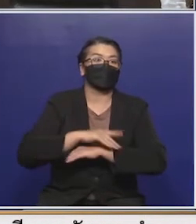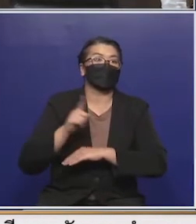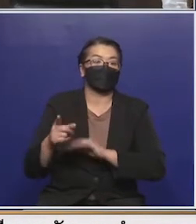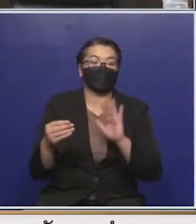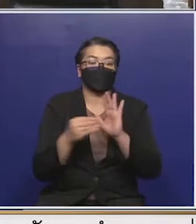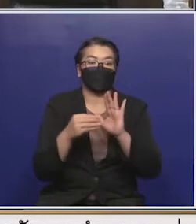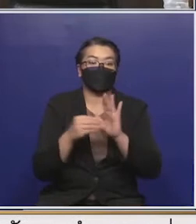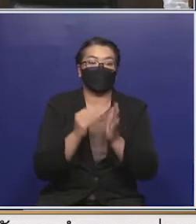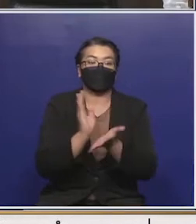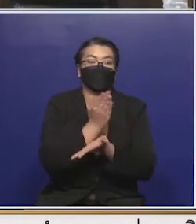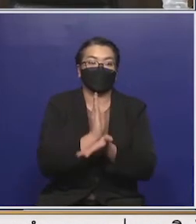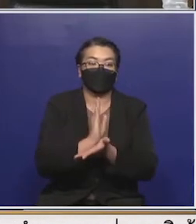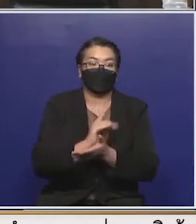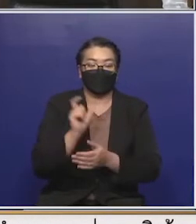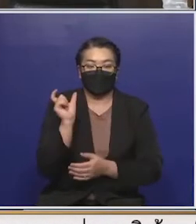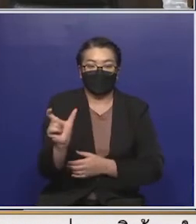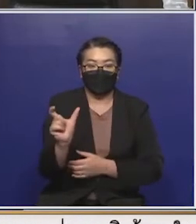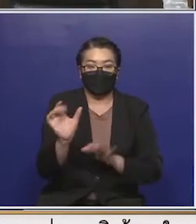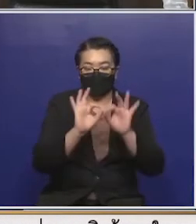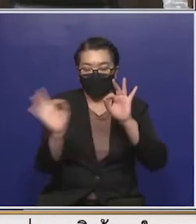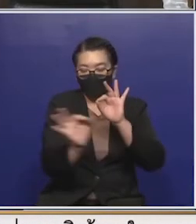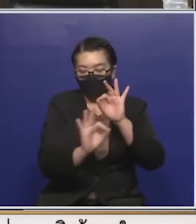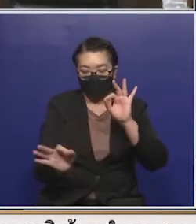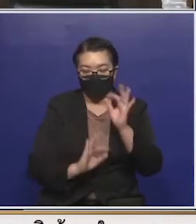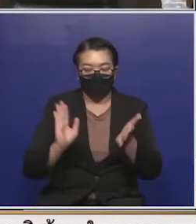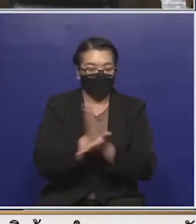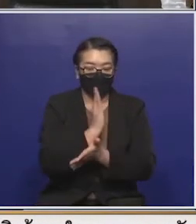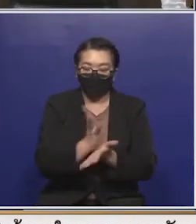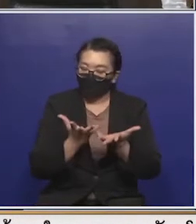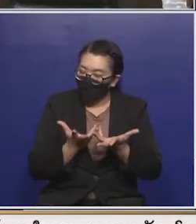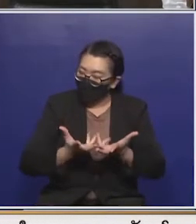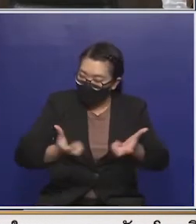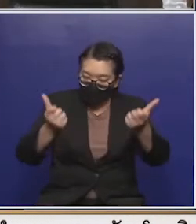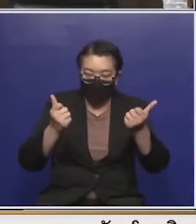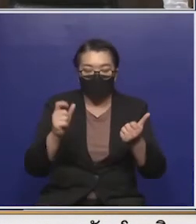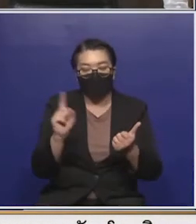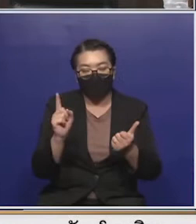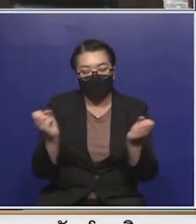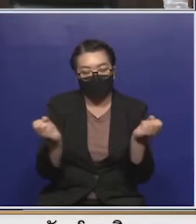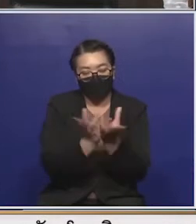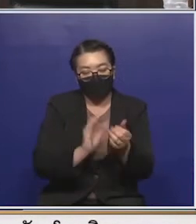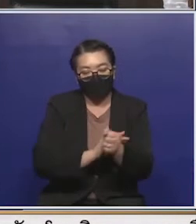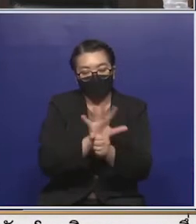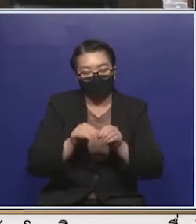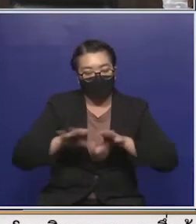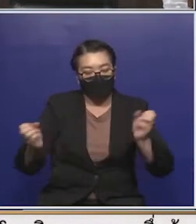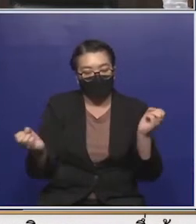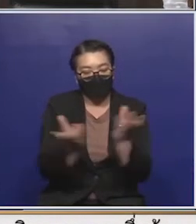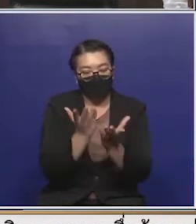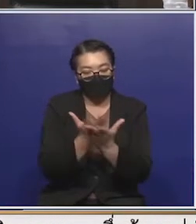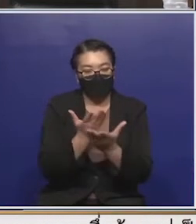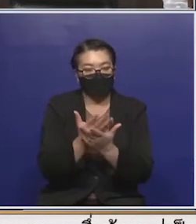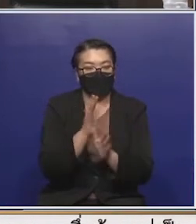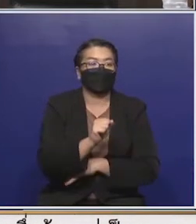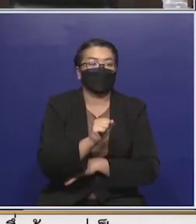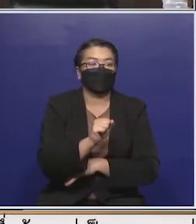ที่ผ่านมาเขียนระบุความศูยเสียทางธุรกิจโยรวมของไทยจากโวิ-19มีมุค่ากวา 18.4